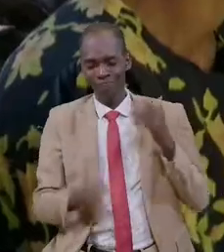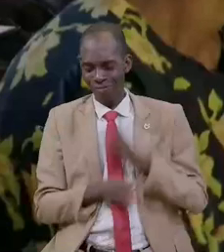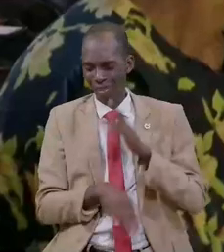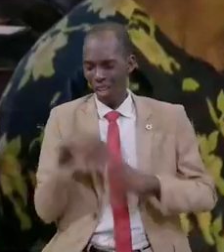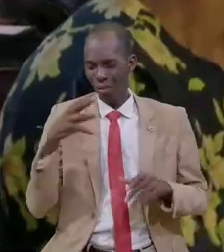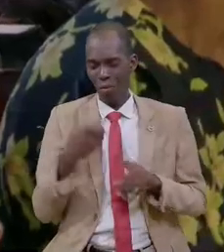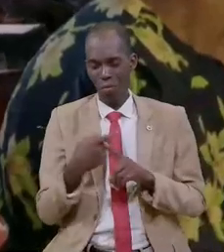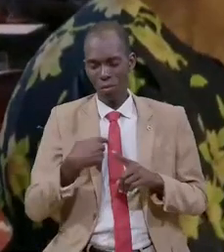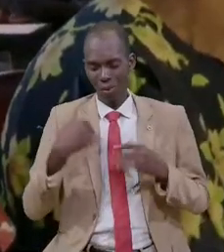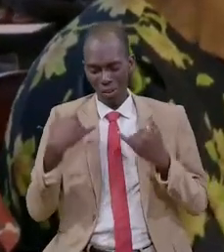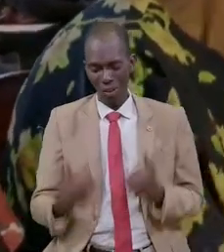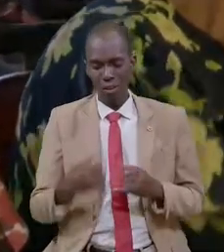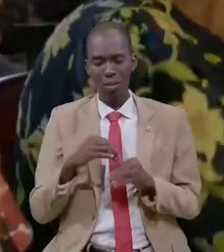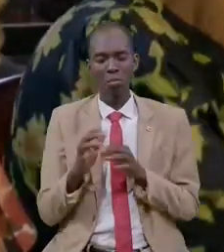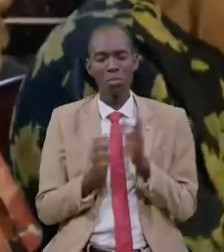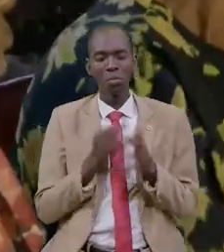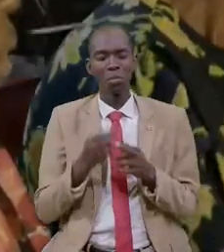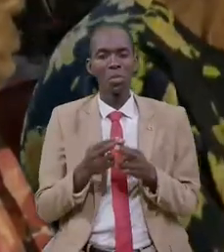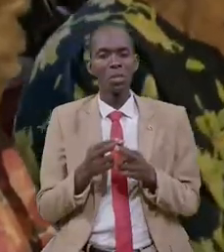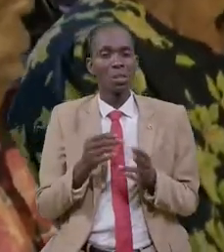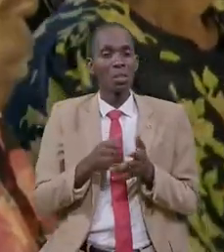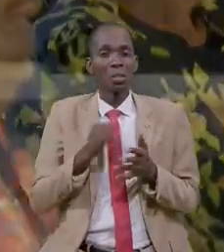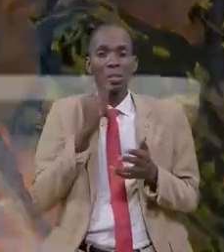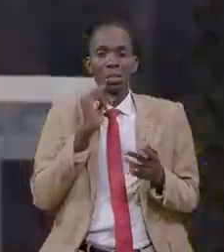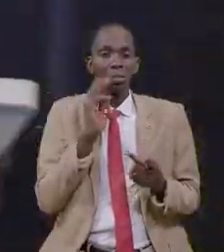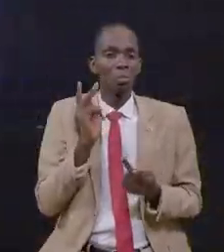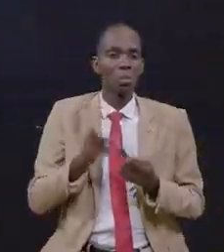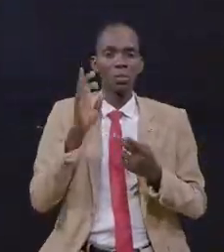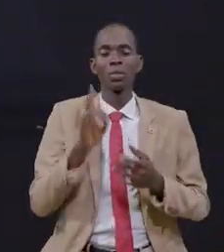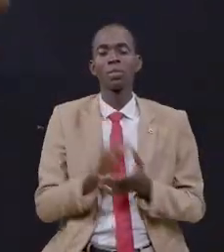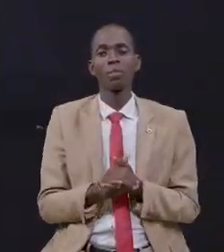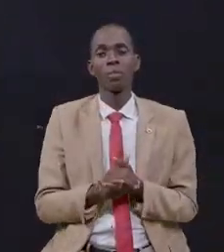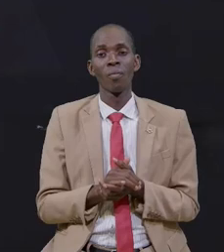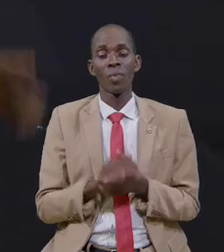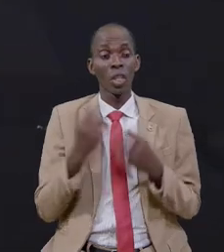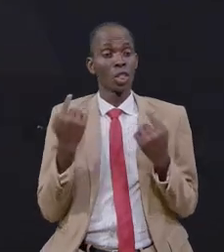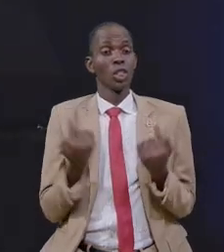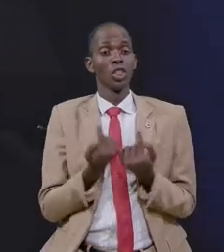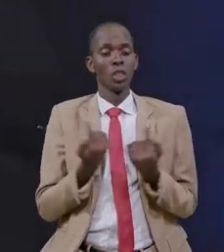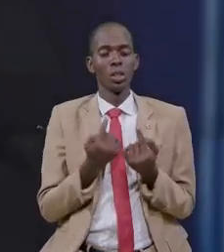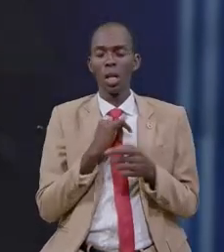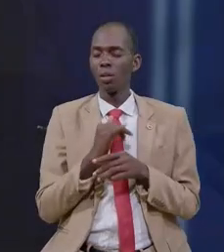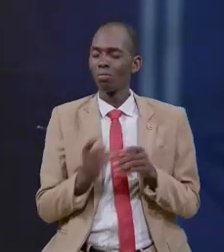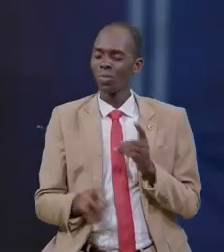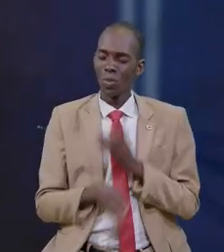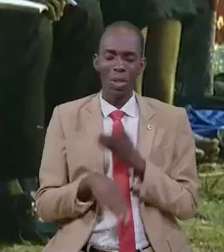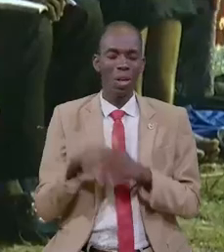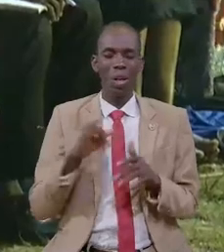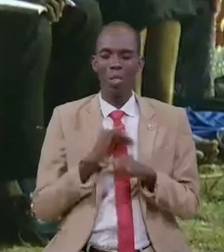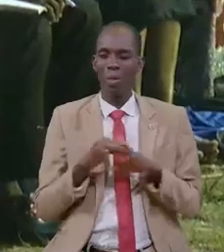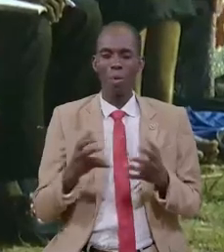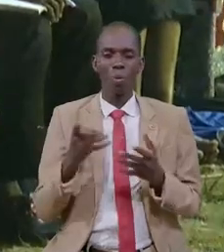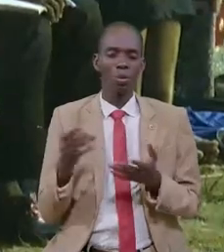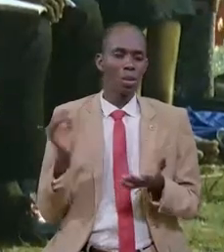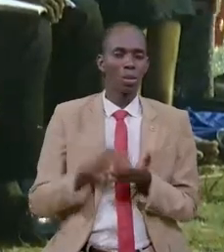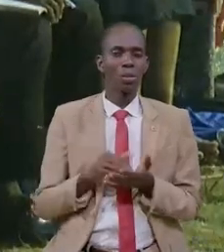vie. Effet. Péché, quitte. Je ne te veux plus. C'est fait.